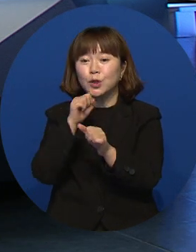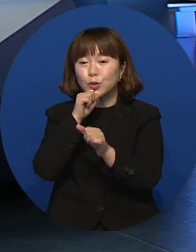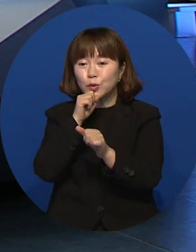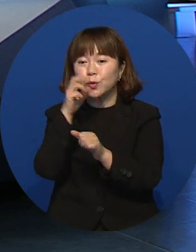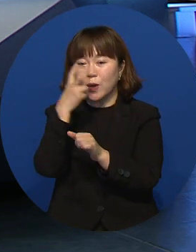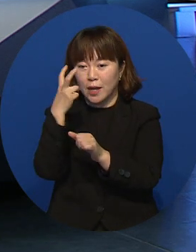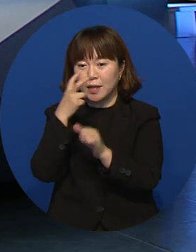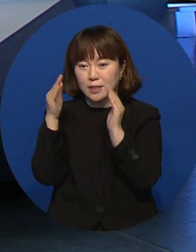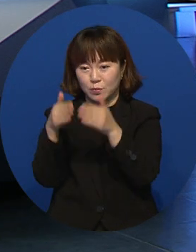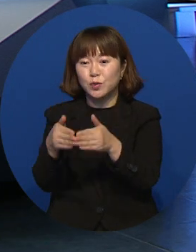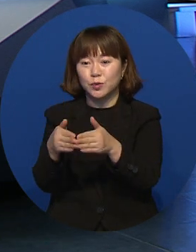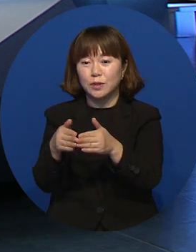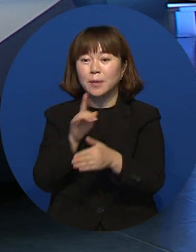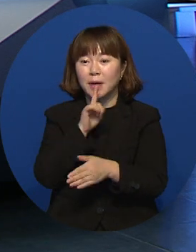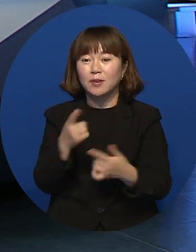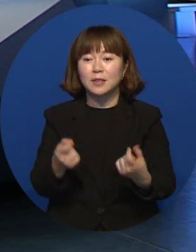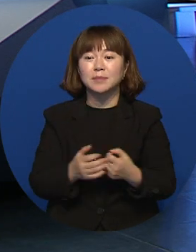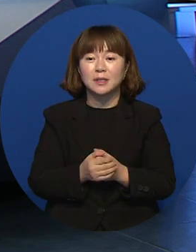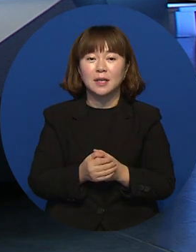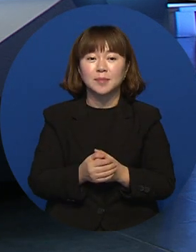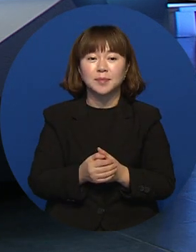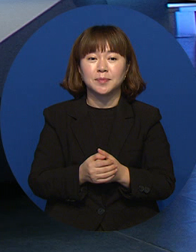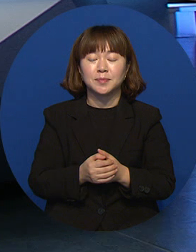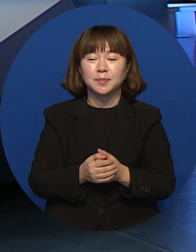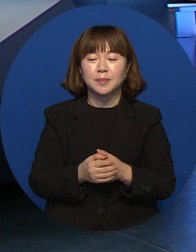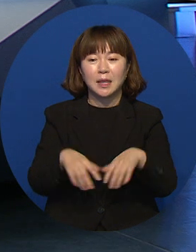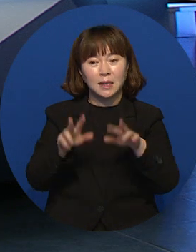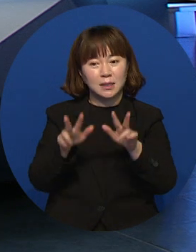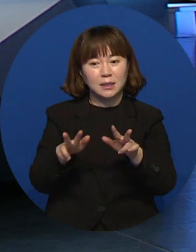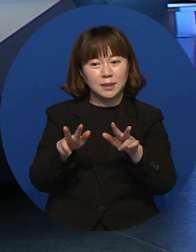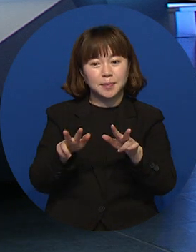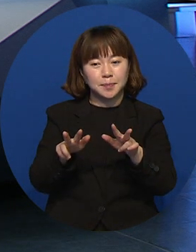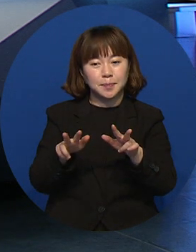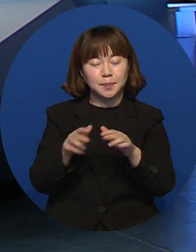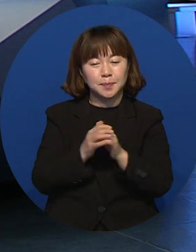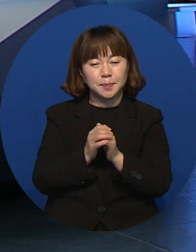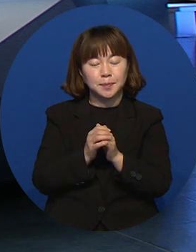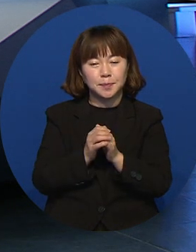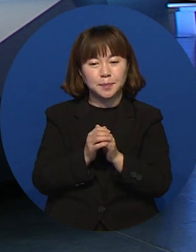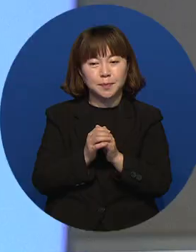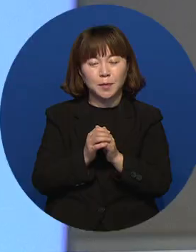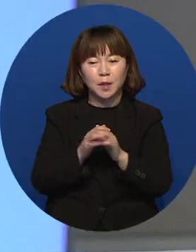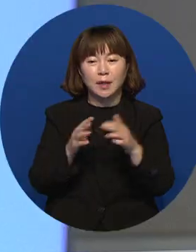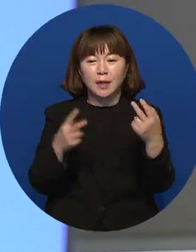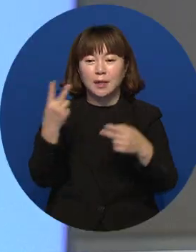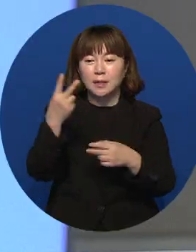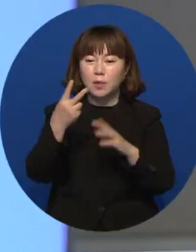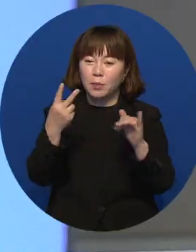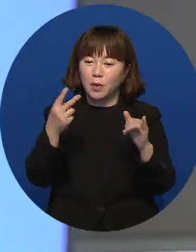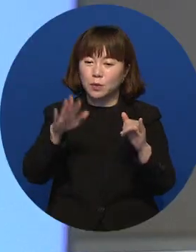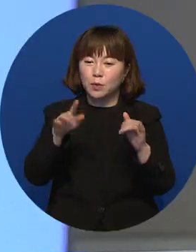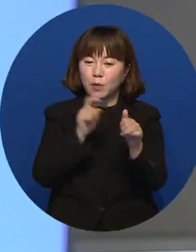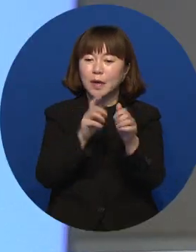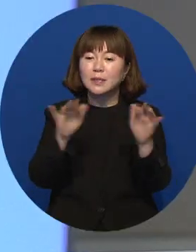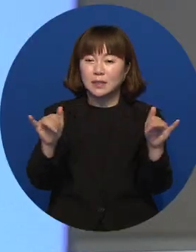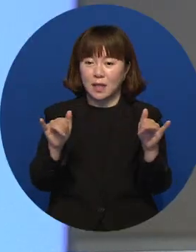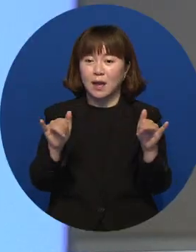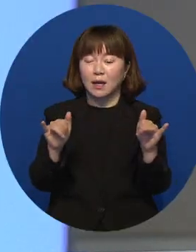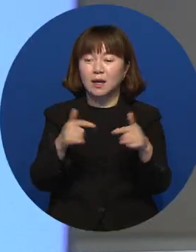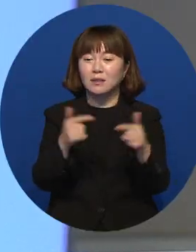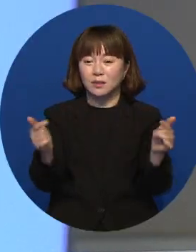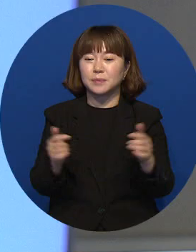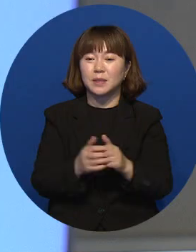지금 그 제가 파악하게 일은 이제 오늘도 2000년 경도가 압제와 들어 나왔구요 그래 아까